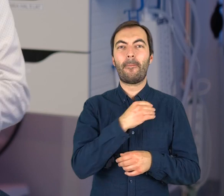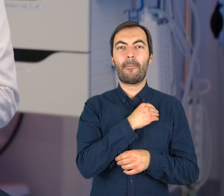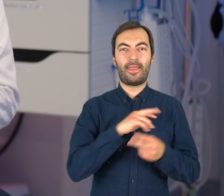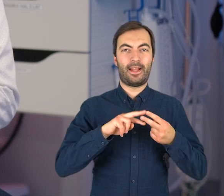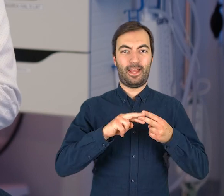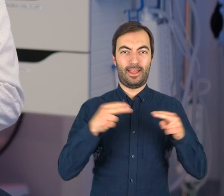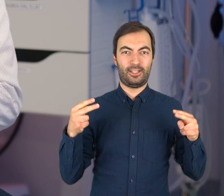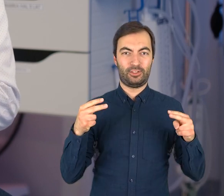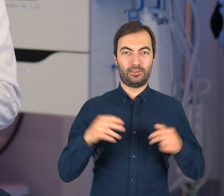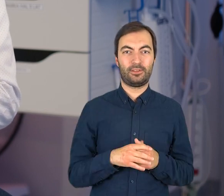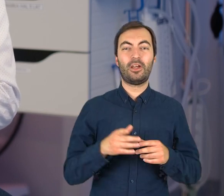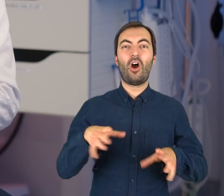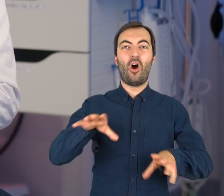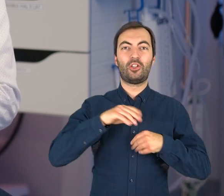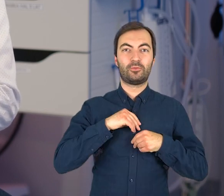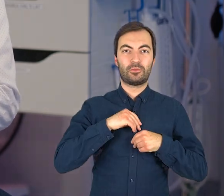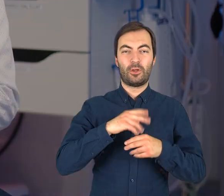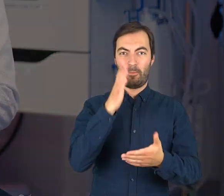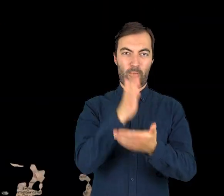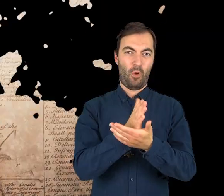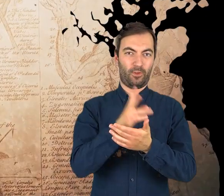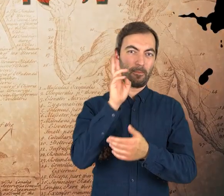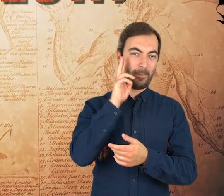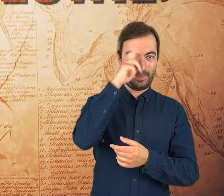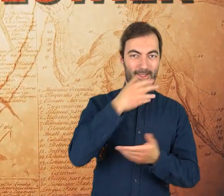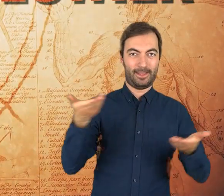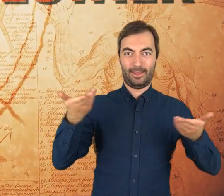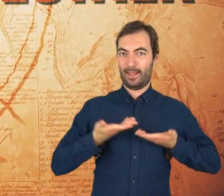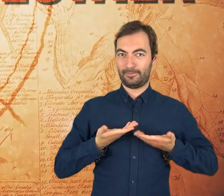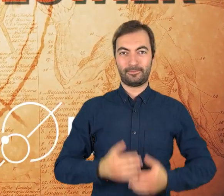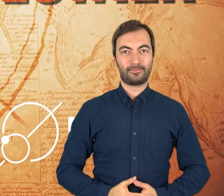materiał genetyczny, który dziedziczymy niemal równo po rodzicach.